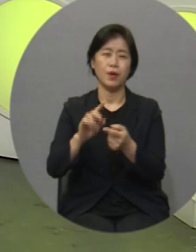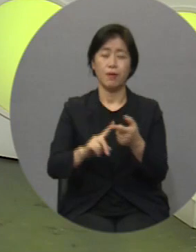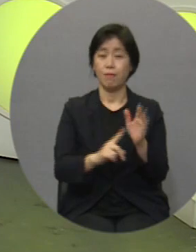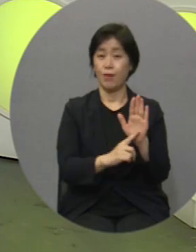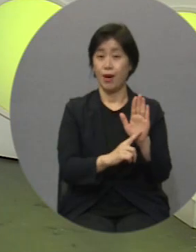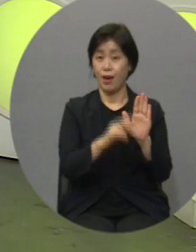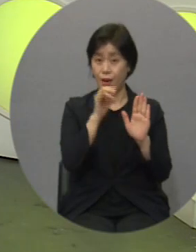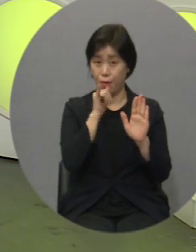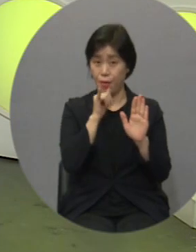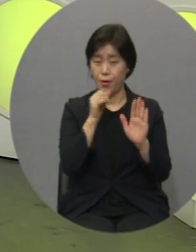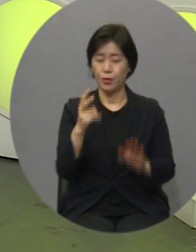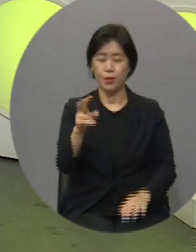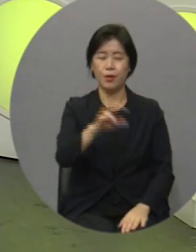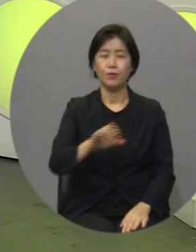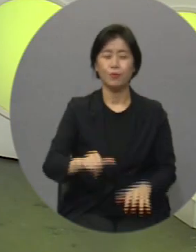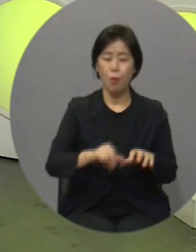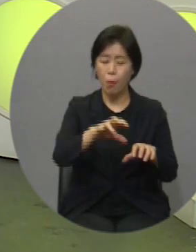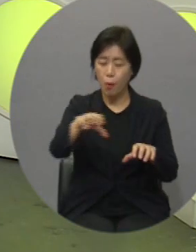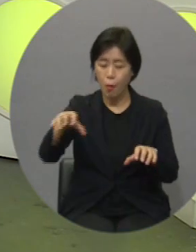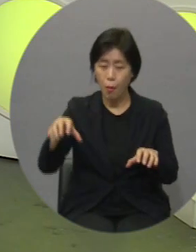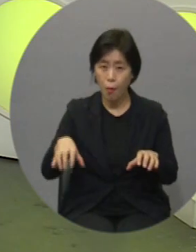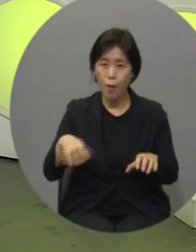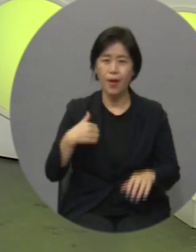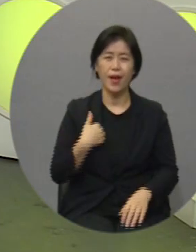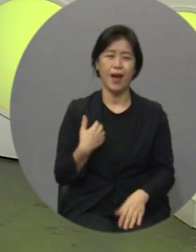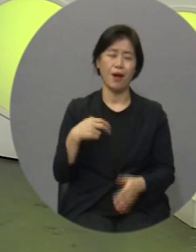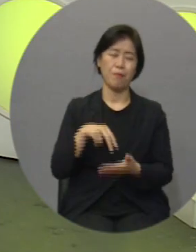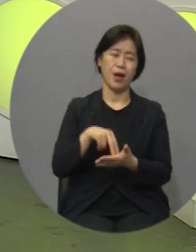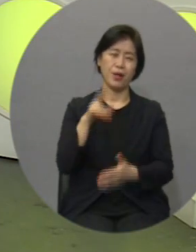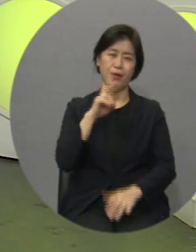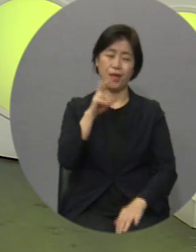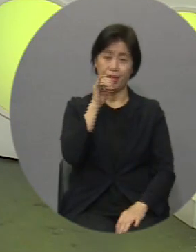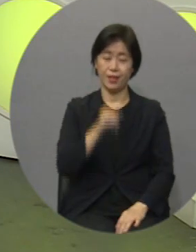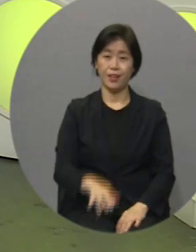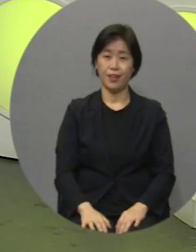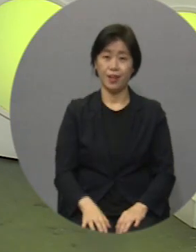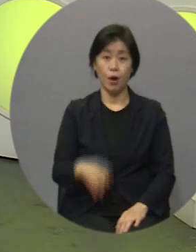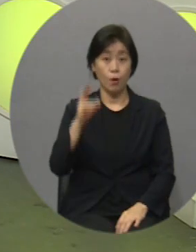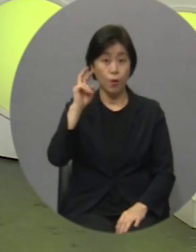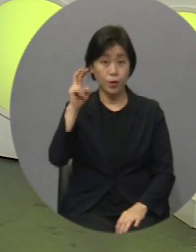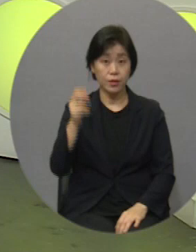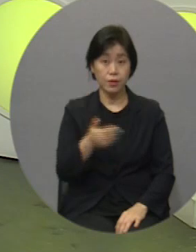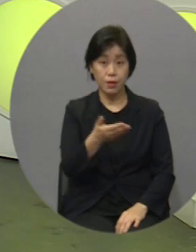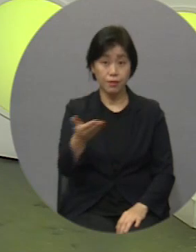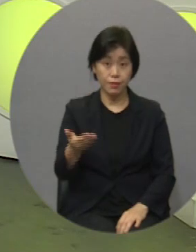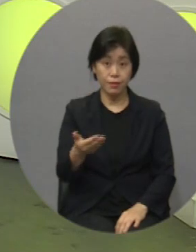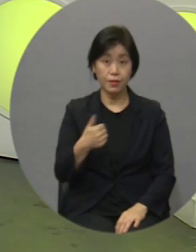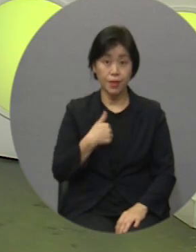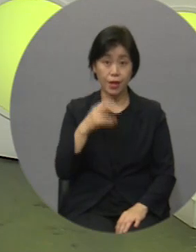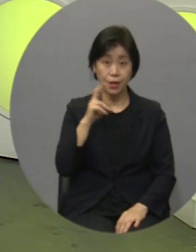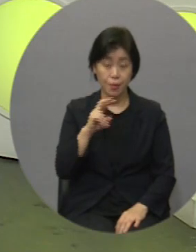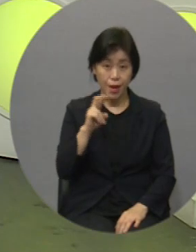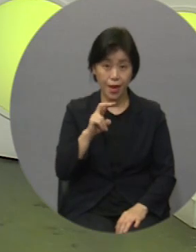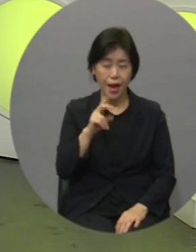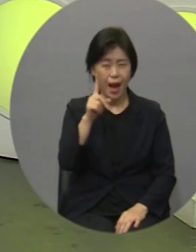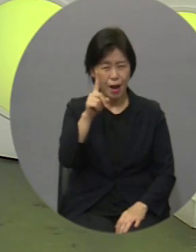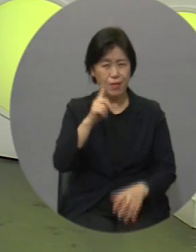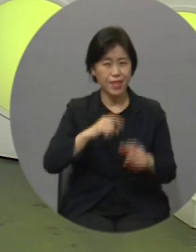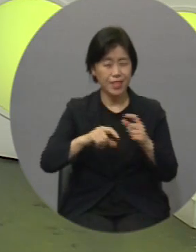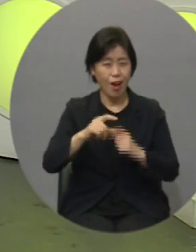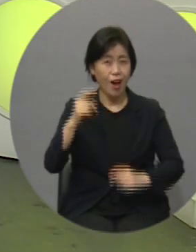있고 전국적으로 다니면서 경주 아가씨를 많이 부르고 있으니까 혹여라도 이 노래를 한 번 더 듣고